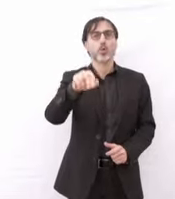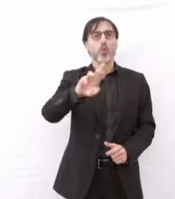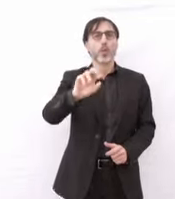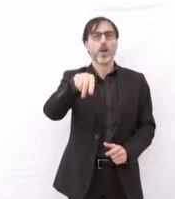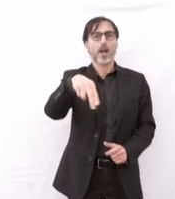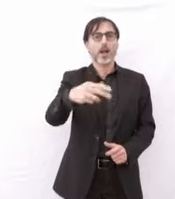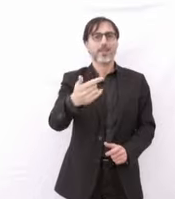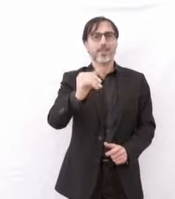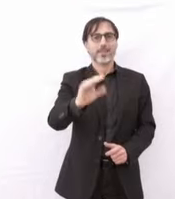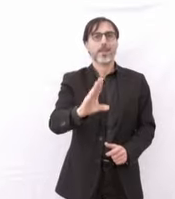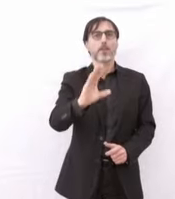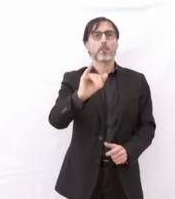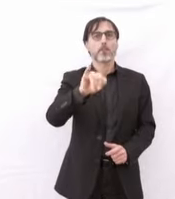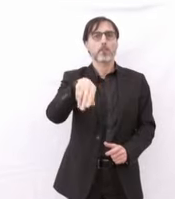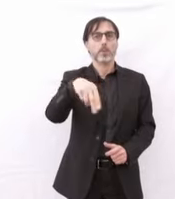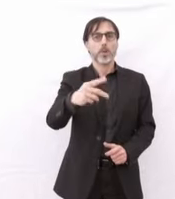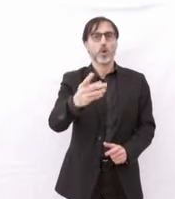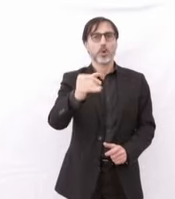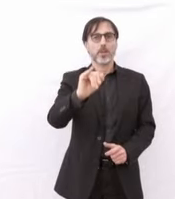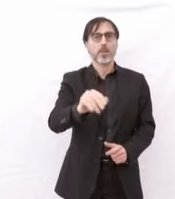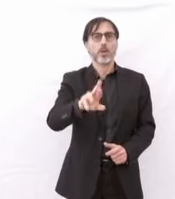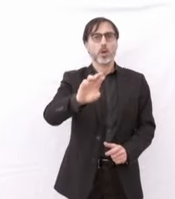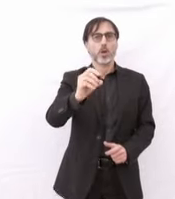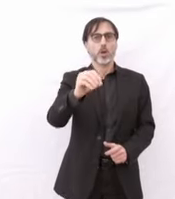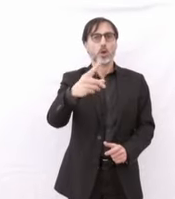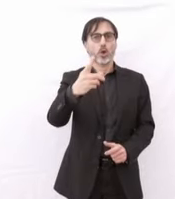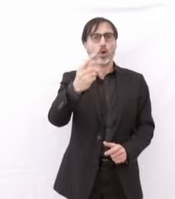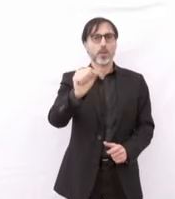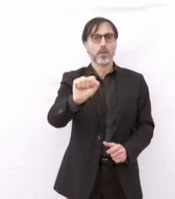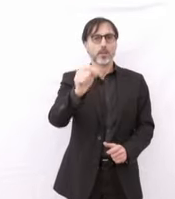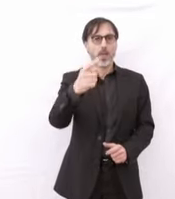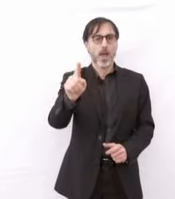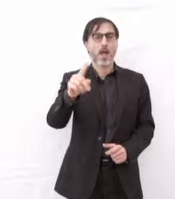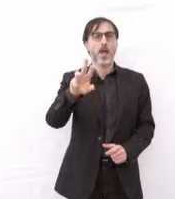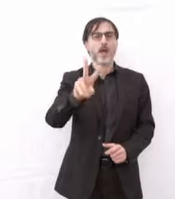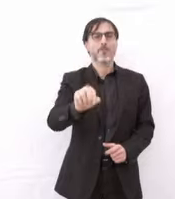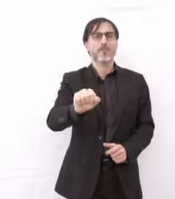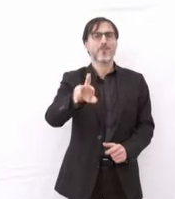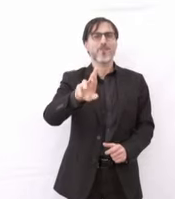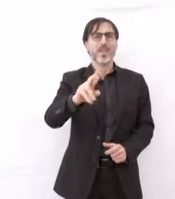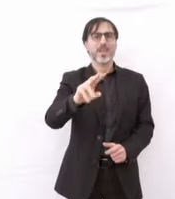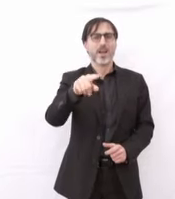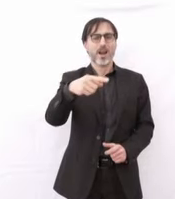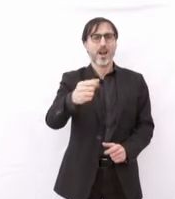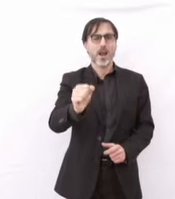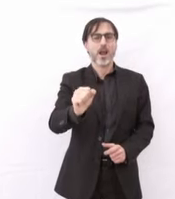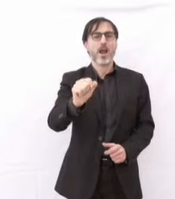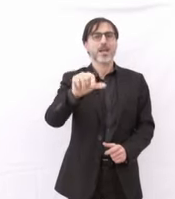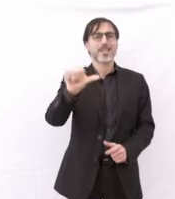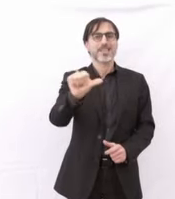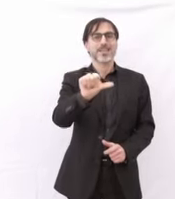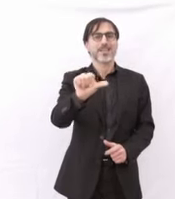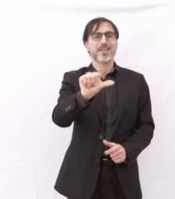Stefano Biondi, Paolo Rodà, Gelsomina Verde, Dario Scherrillo,